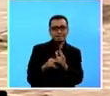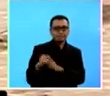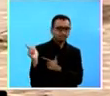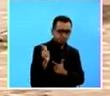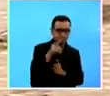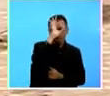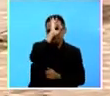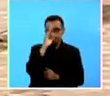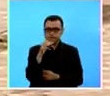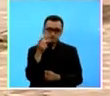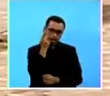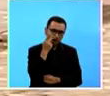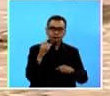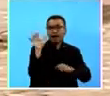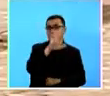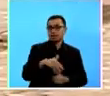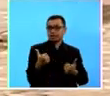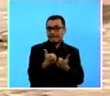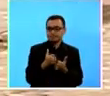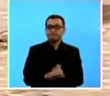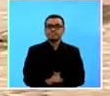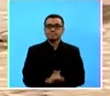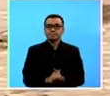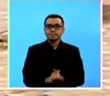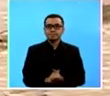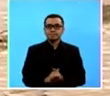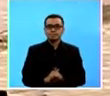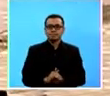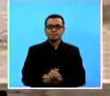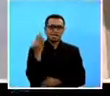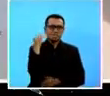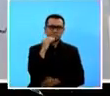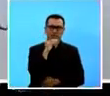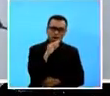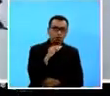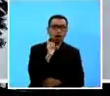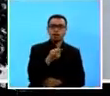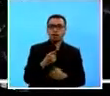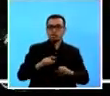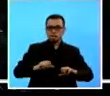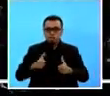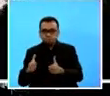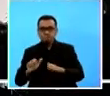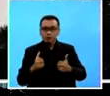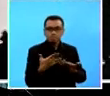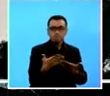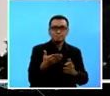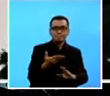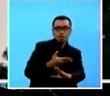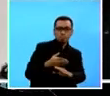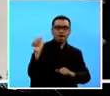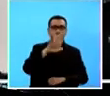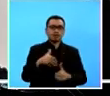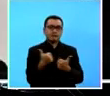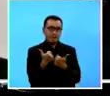juga polisi. Nah, saat ini tadi pagi Abraham telah dilakukan beragam persiapan jelang Asian Games. Salah satunya adalah proses